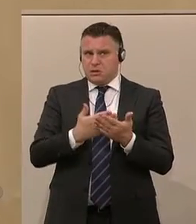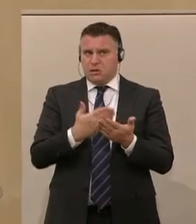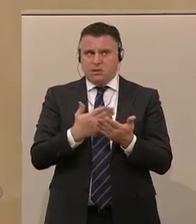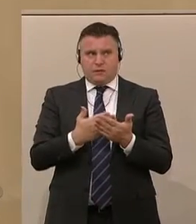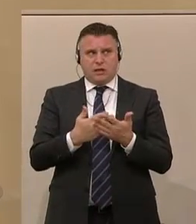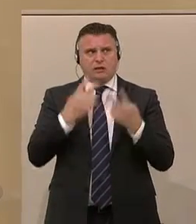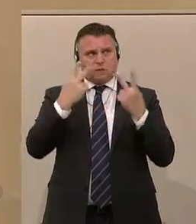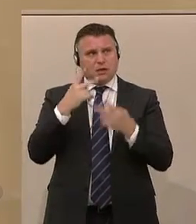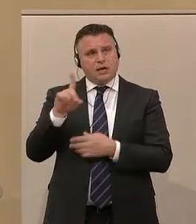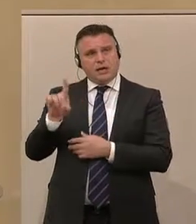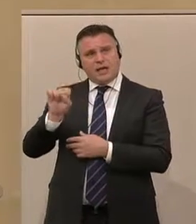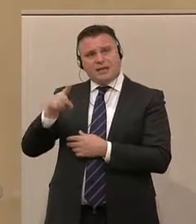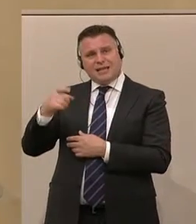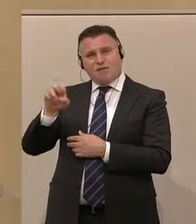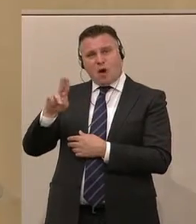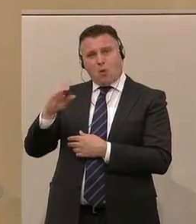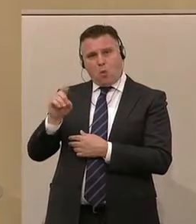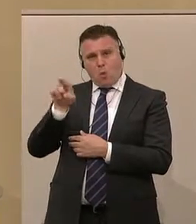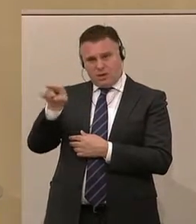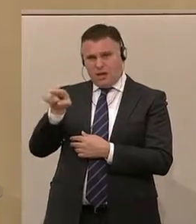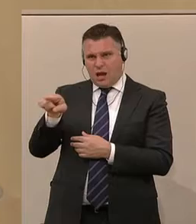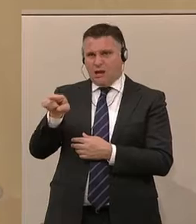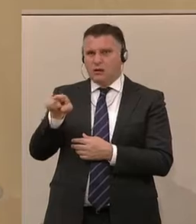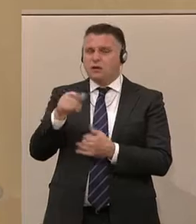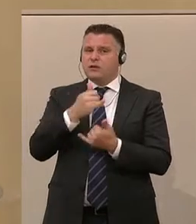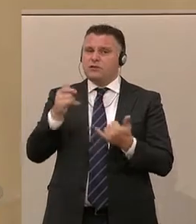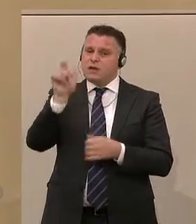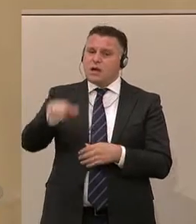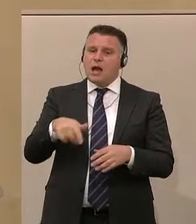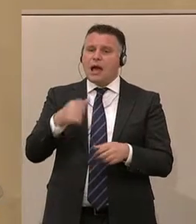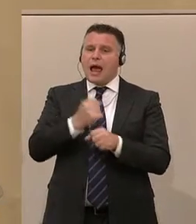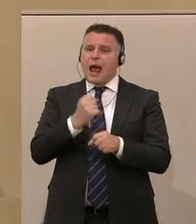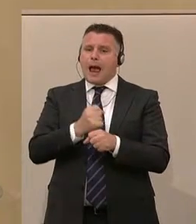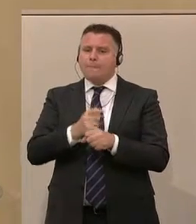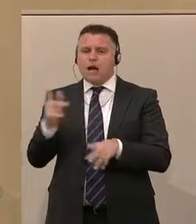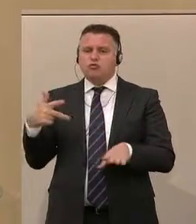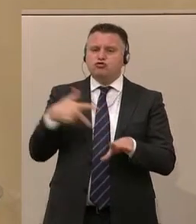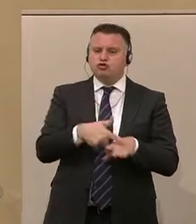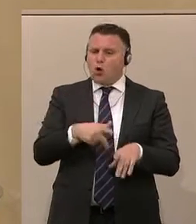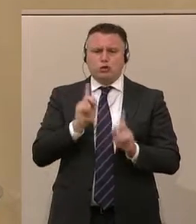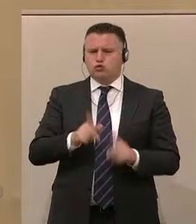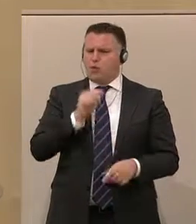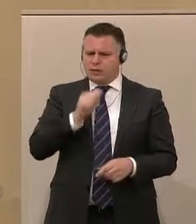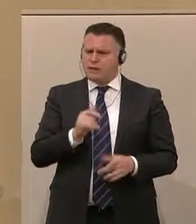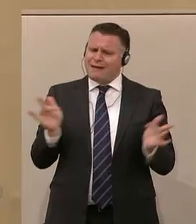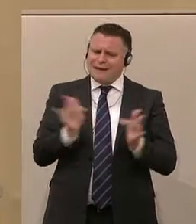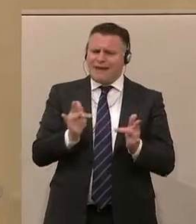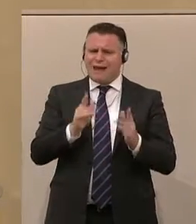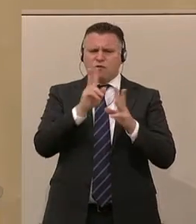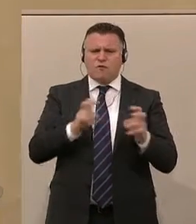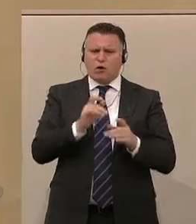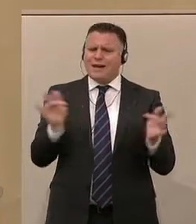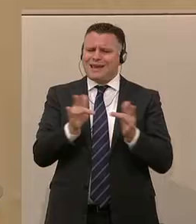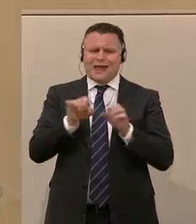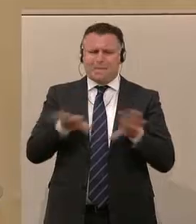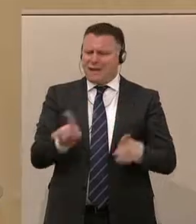betonen muss, die DSGVO ist nicht dazu da, um irgendjemanden in seiner Arbeit zu behindern. Schon gar nicht Forscherinnen und Forscher, auch nicht Medien. Sie